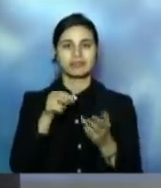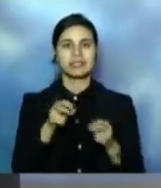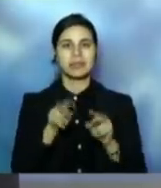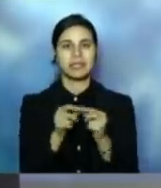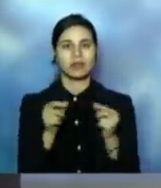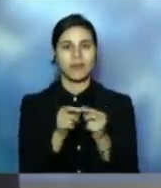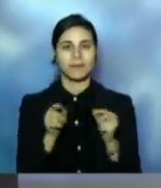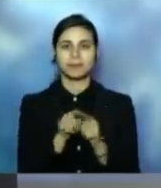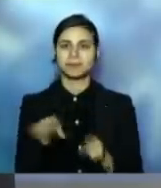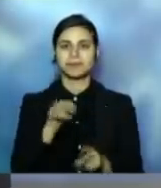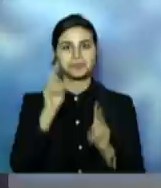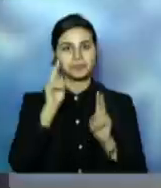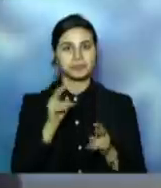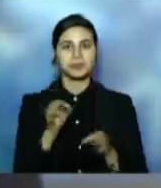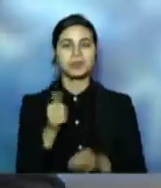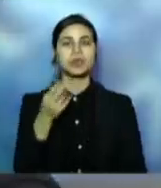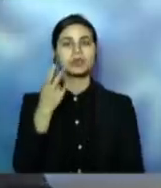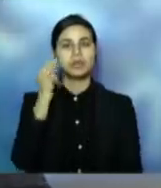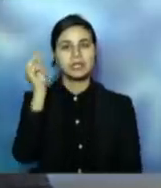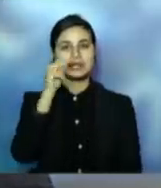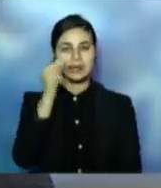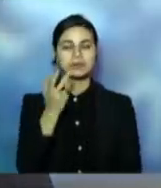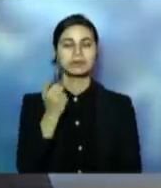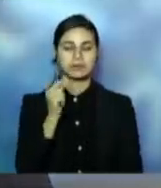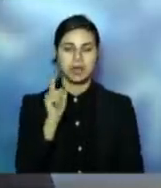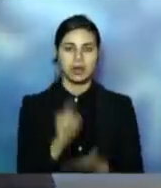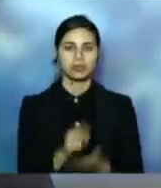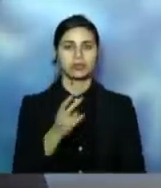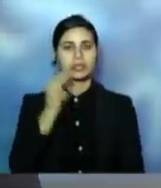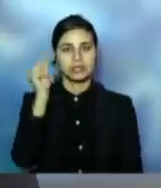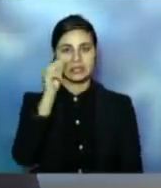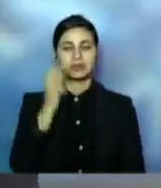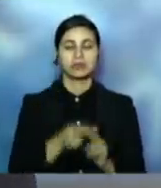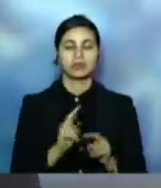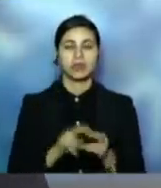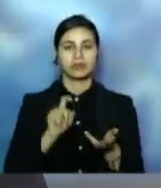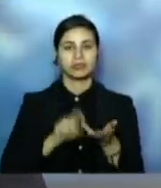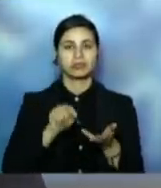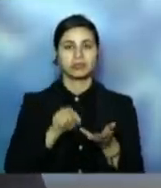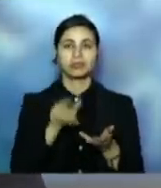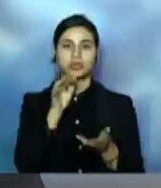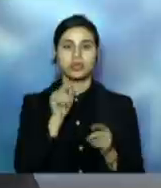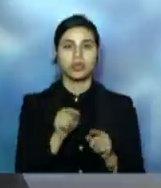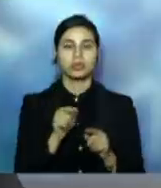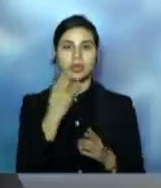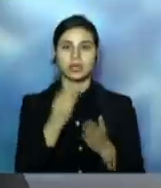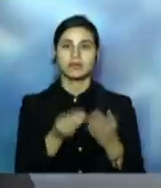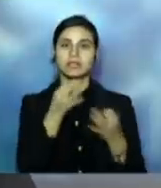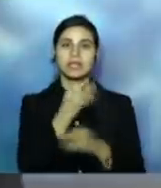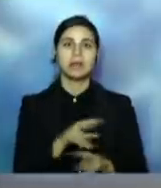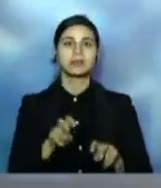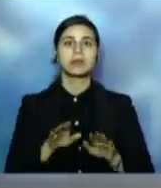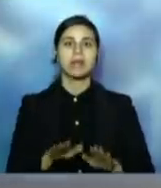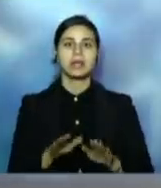არც ლანცეტის მოხმარება. მაგრამ უნდა ისწავლოს. ისწავლის აუცილებლად, იმიტომ რომ გლუკომეტრის გამოყენებით ის ნებისმიერ